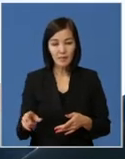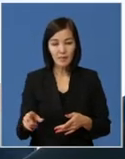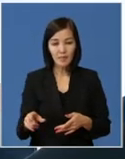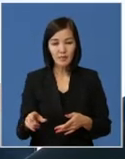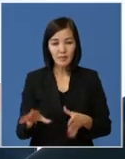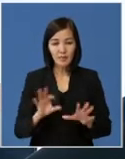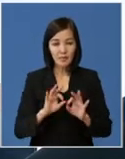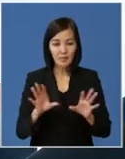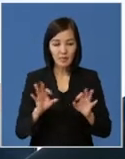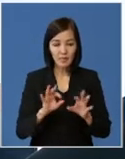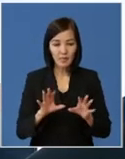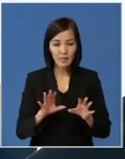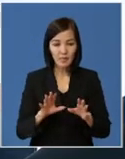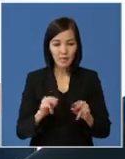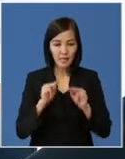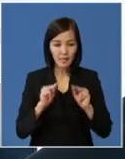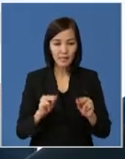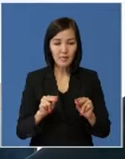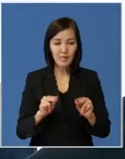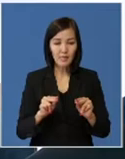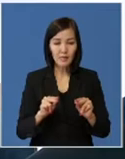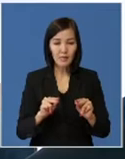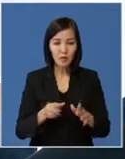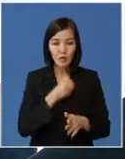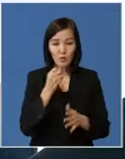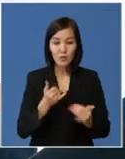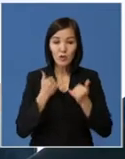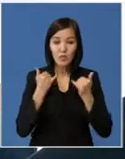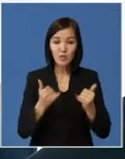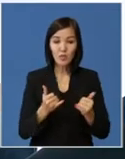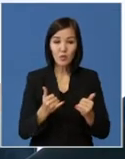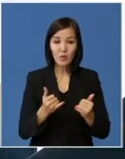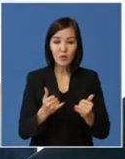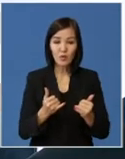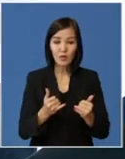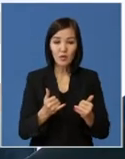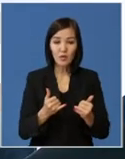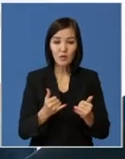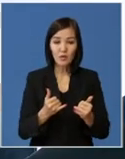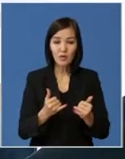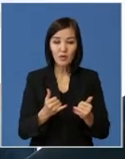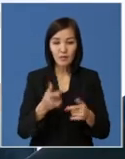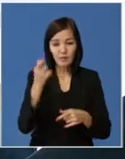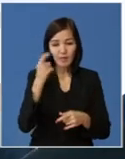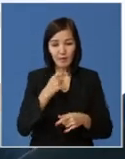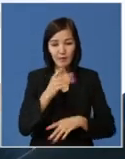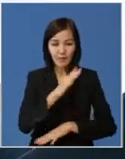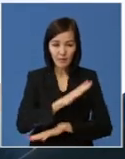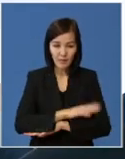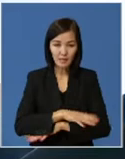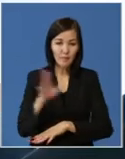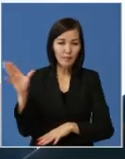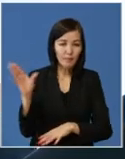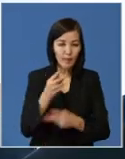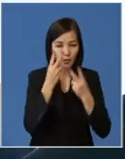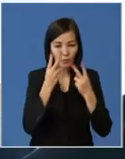айтылады, баяндалады, әділеттілігі, үлкендерді сыйлауы, батадан аттамайтын, аттан қаласақта салттан қаламайтын қазақ екеніміз дәлелдейтін